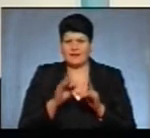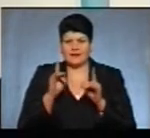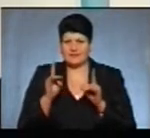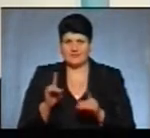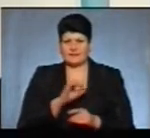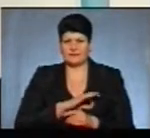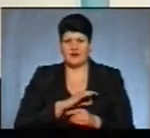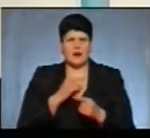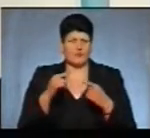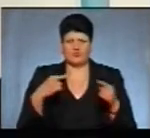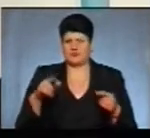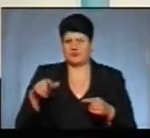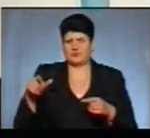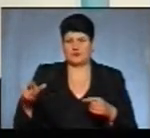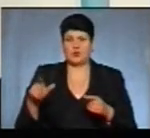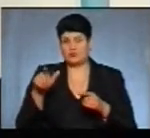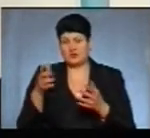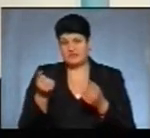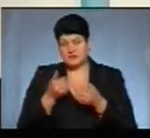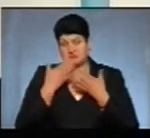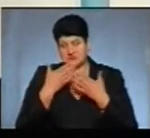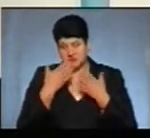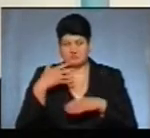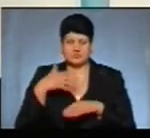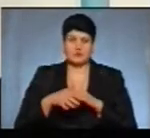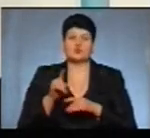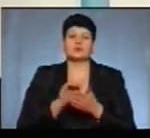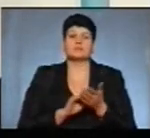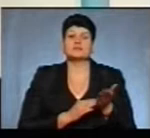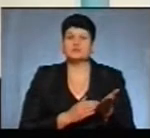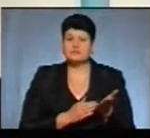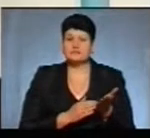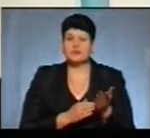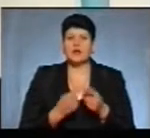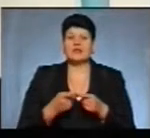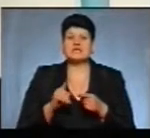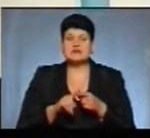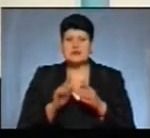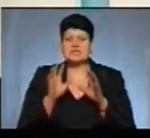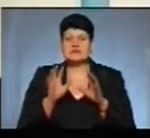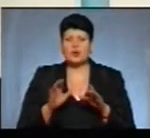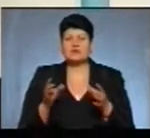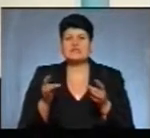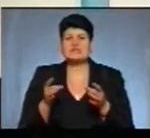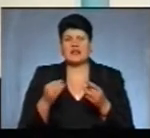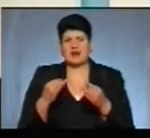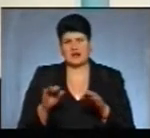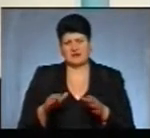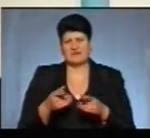а для будь-якої особи. Людина взяла, прочитала, і вона розуміє, про що там пишеться. Цей закон сирий, він настільки дає